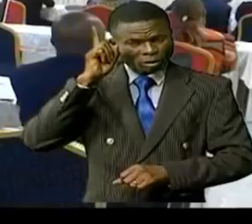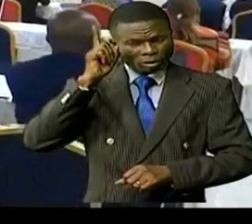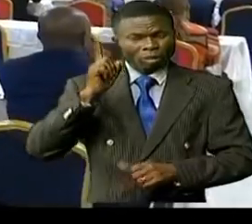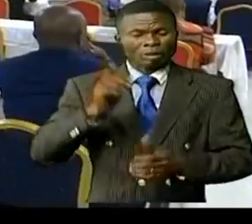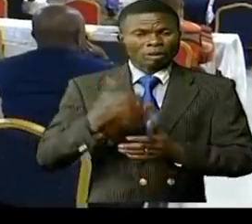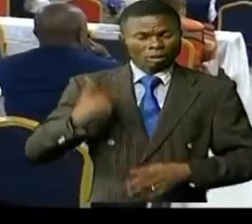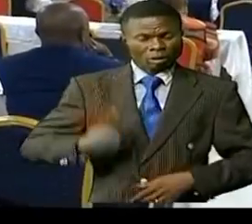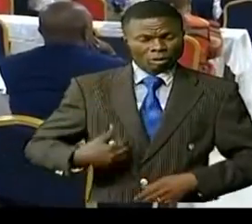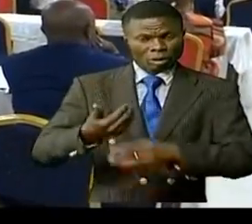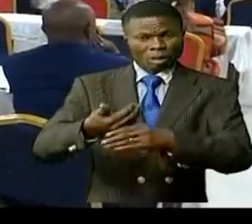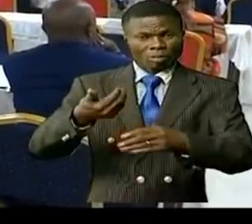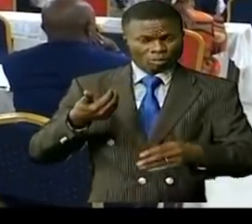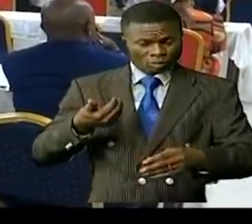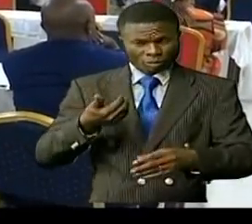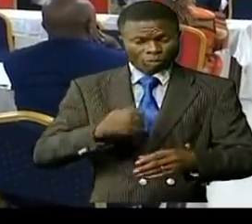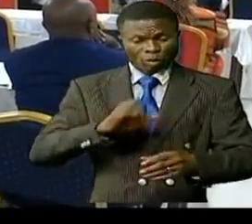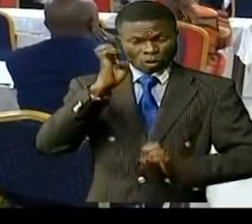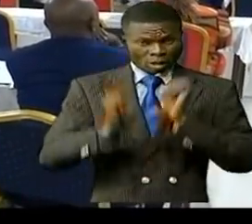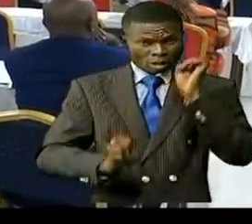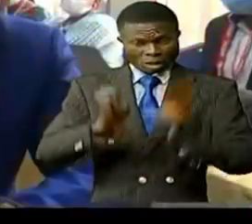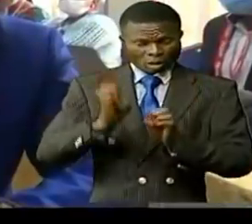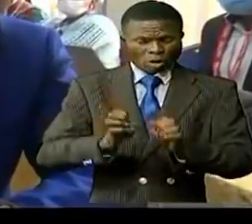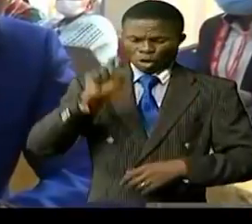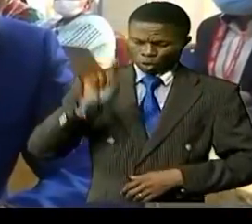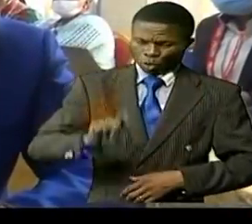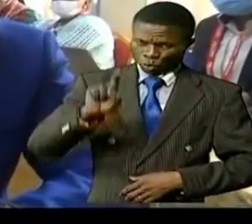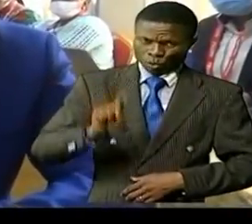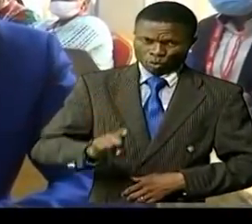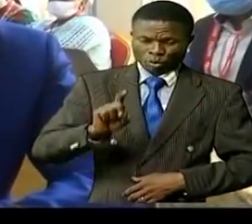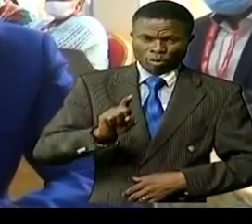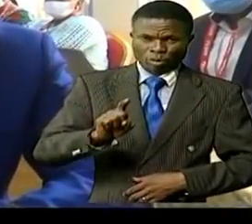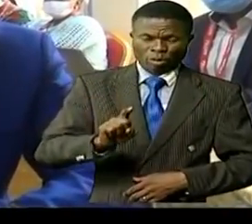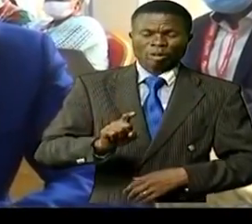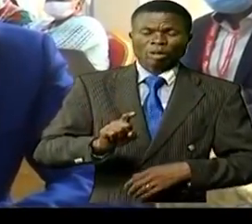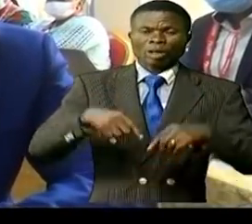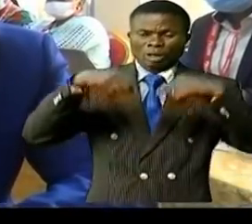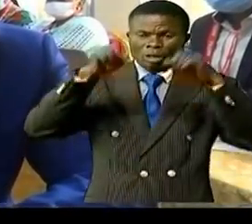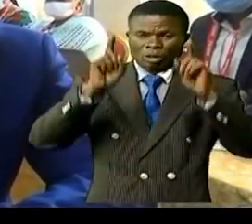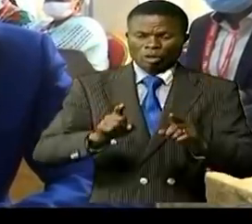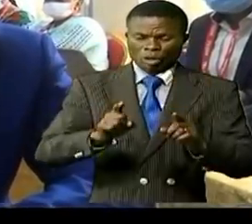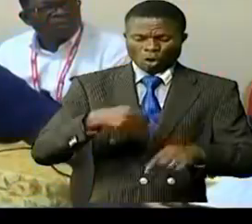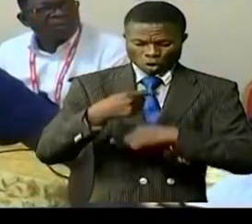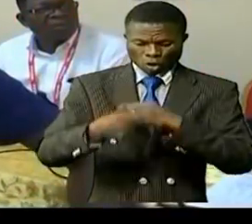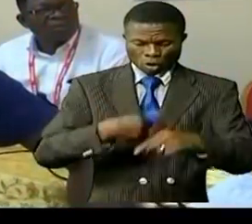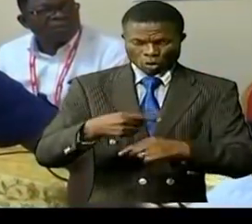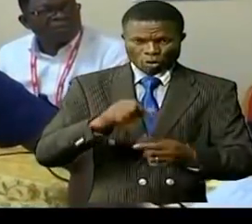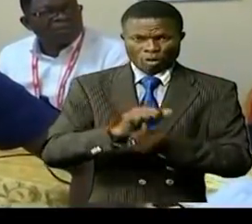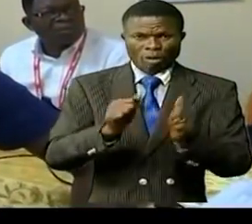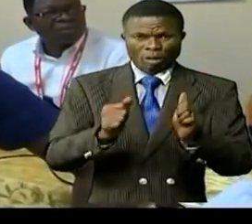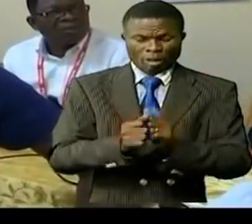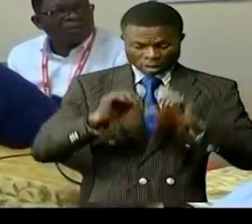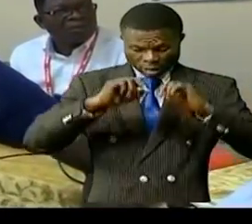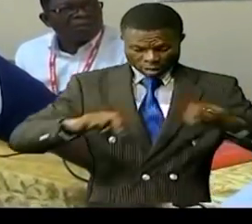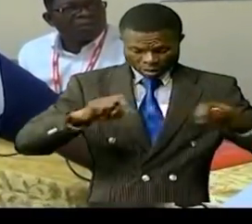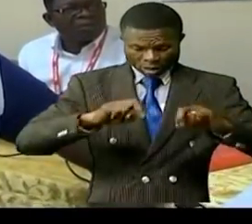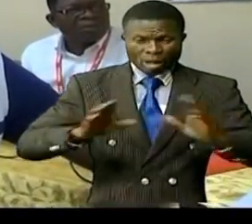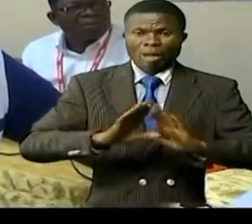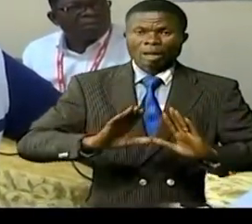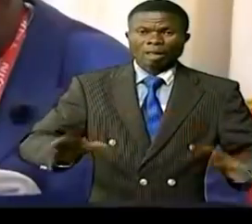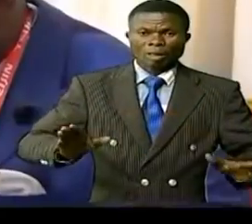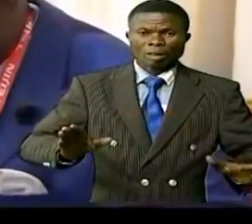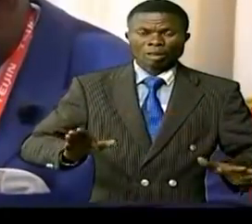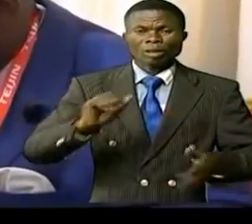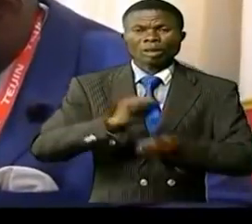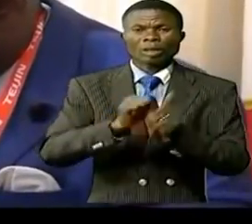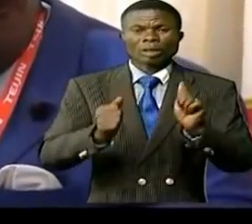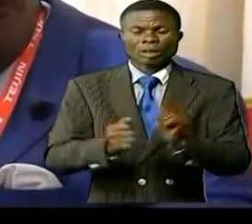chimiothérapie préventive, une évaluation s'impose. La revue annuelle a ouvert ses portes, question d'examiner les performance sur